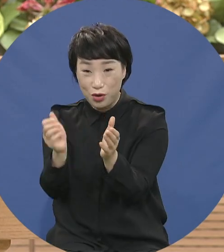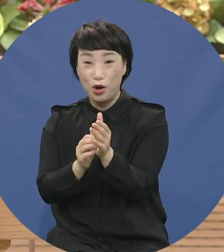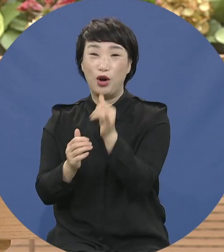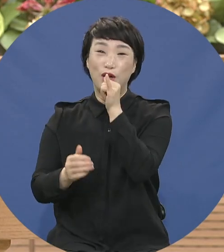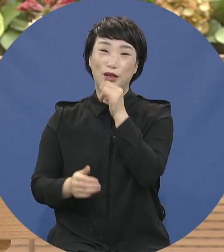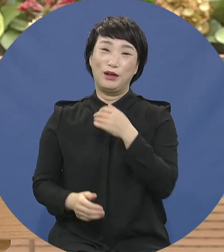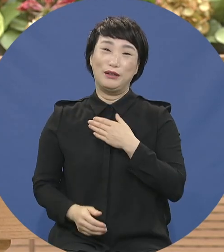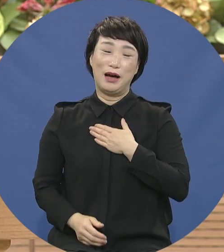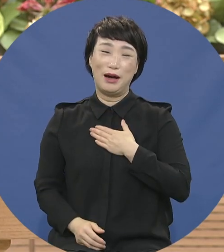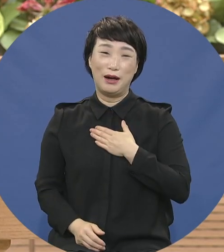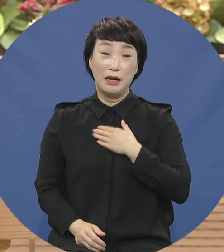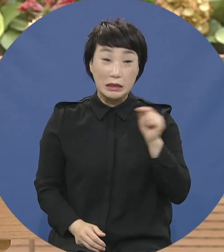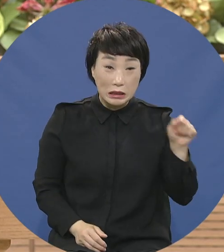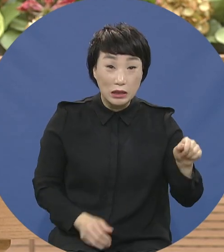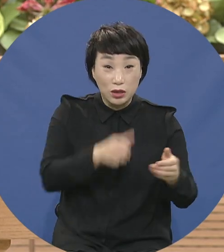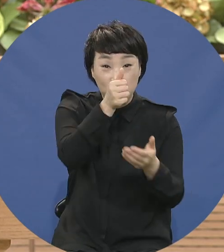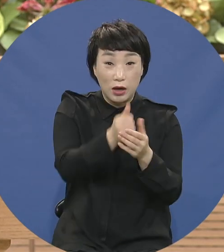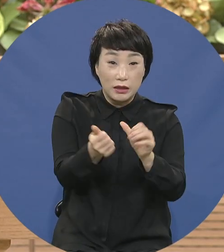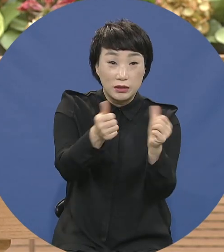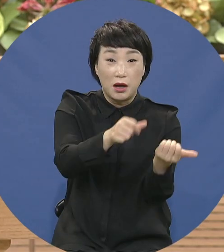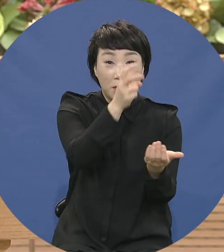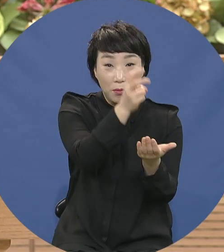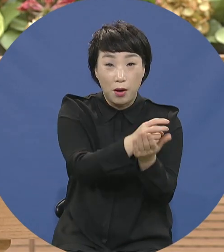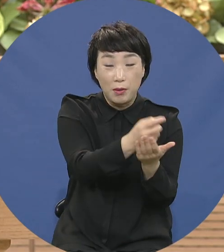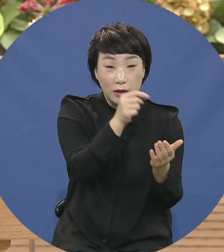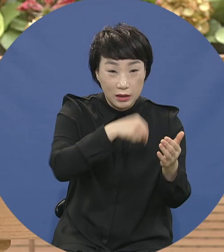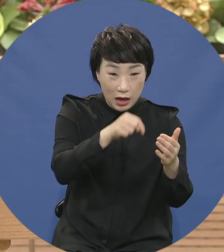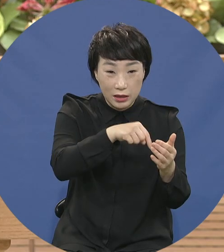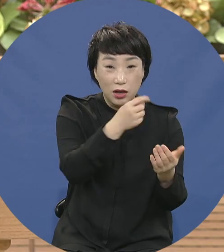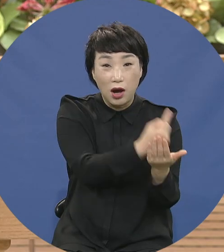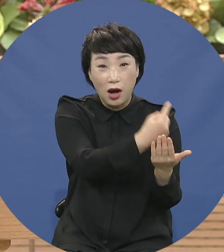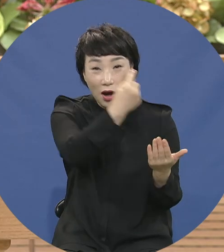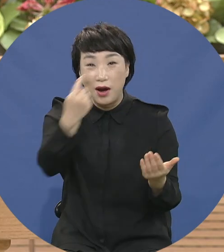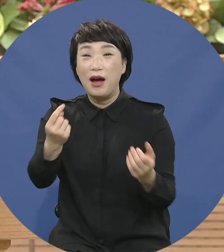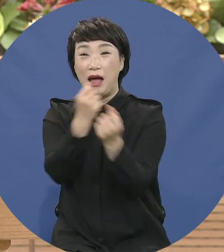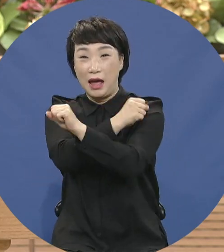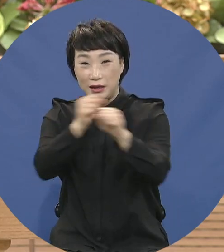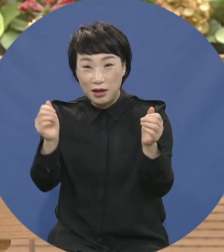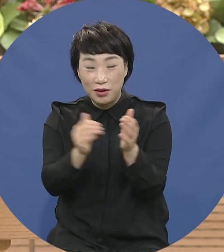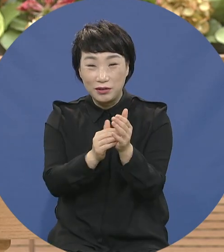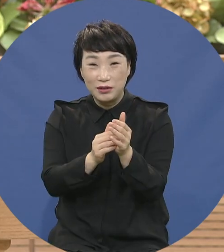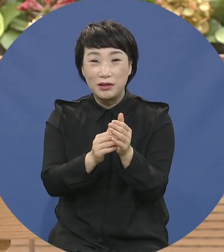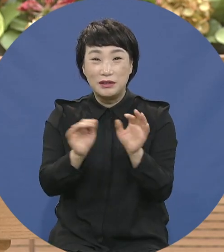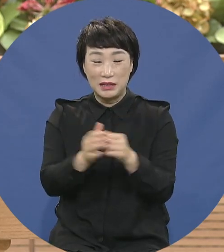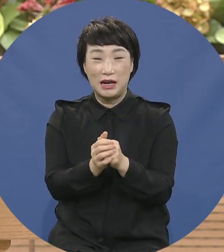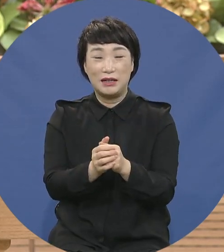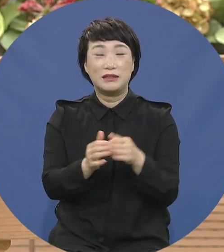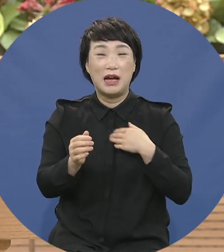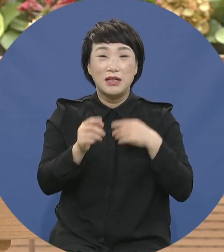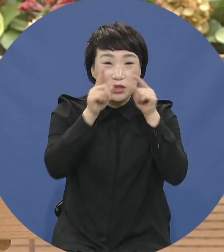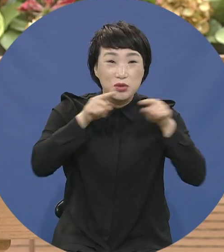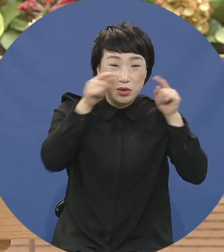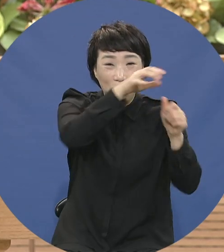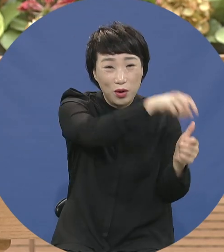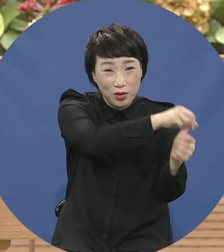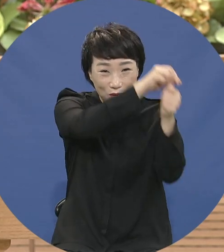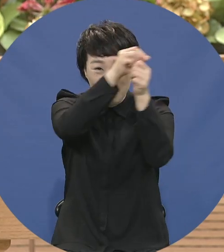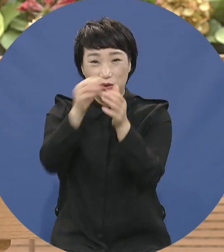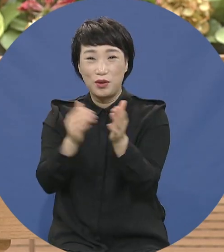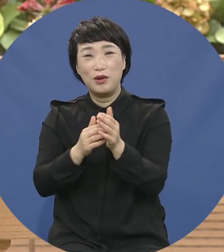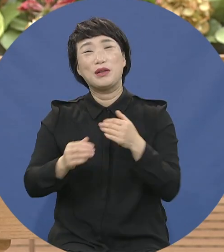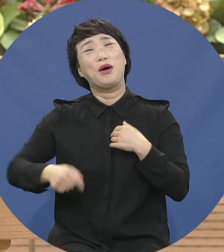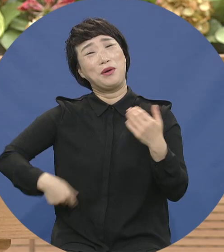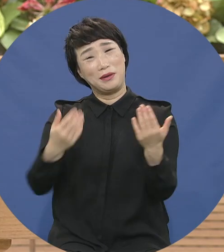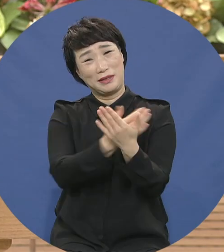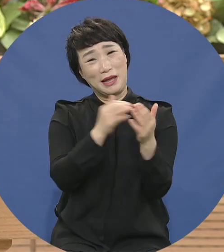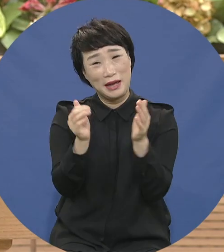말이오. 죄와 사망의 법에서 해결시키고 나를 지옥에서 건져냈다 이 말입니다.